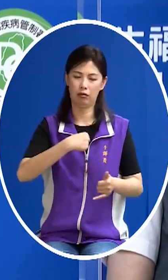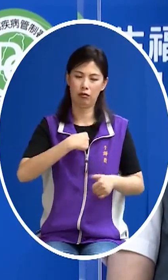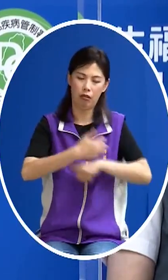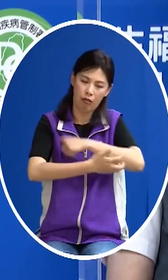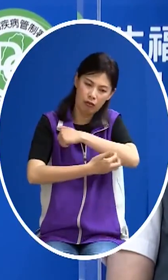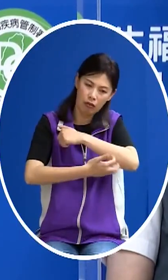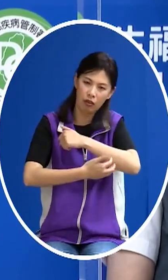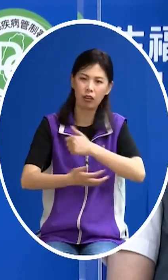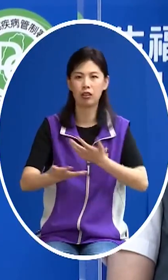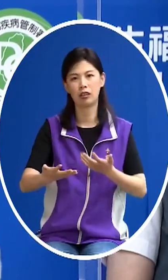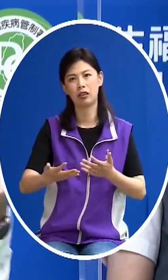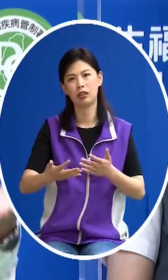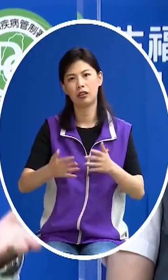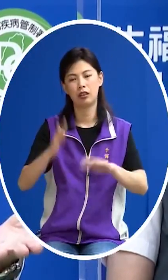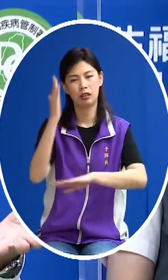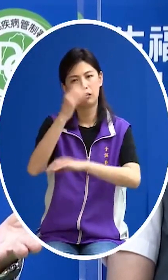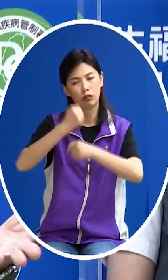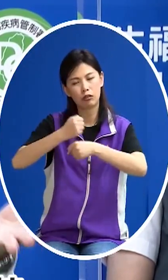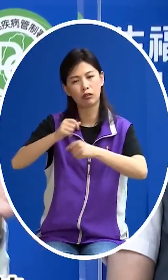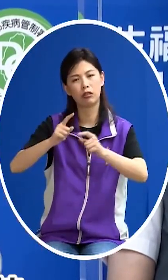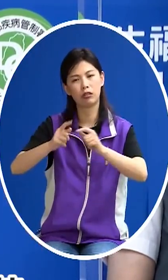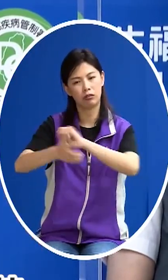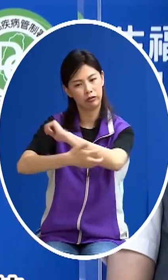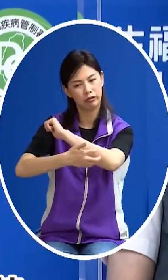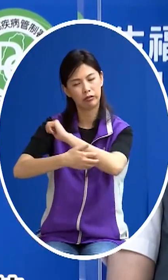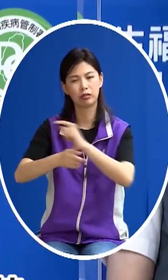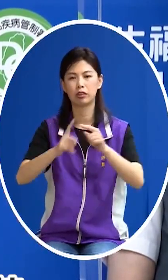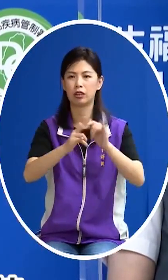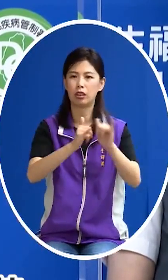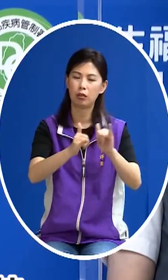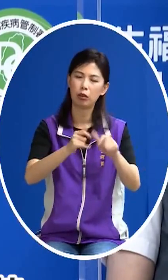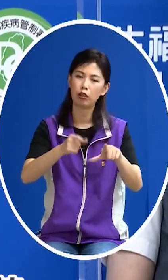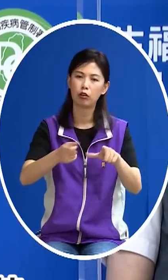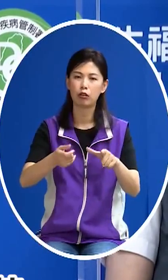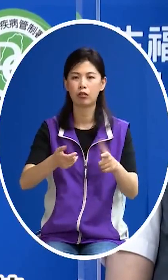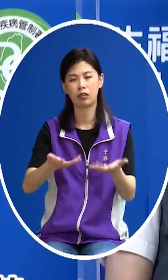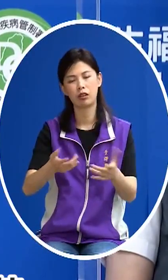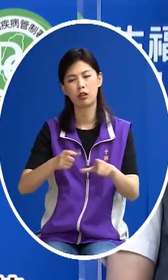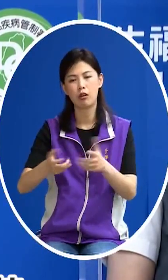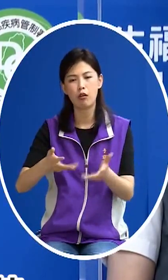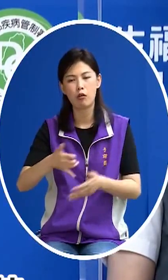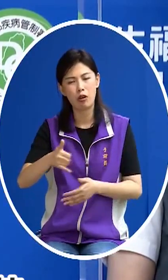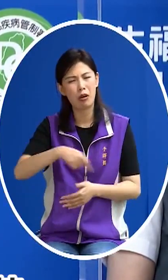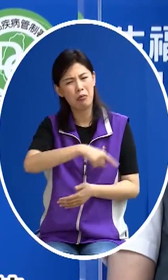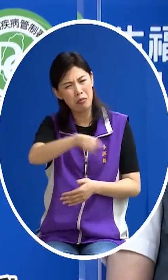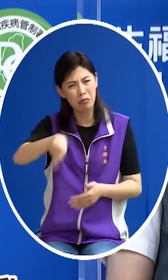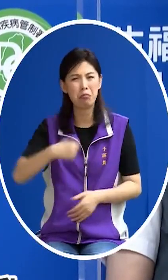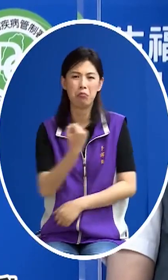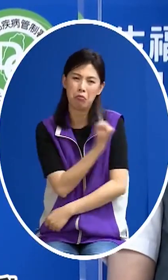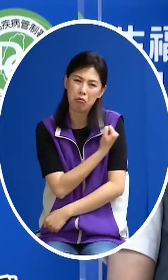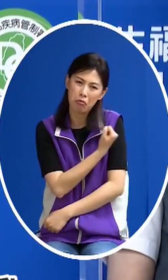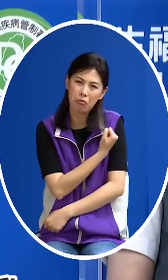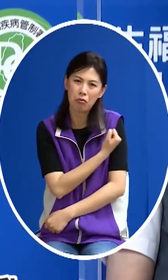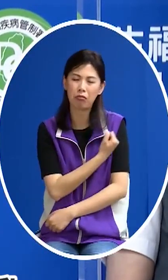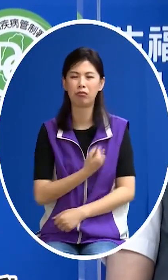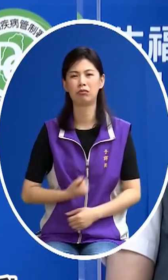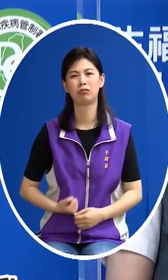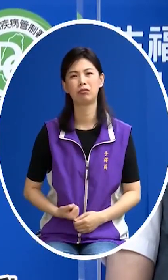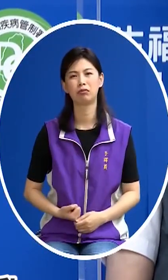或在记者。或者一般民众，那在基层的公务人员都非常的辛苦，确实